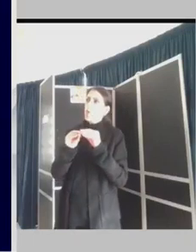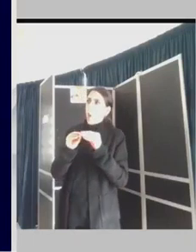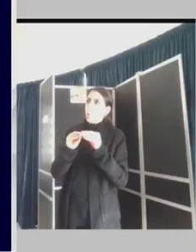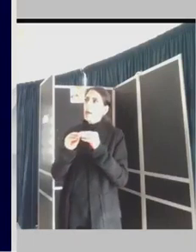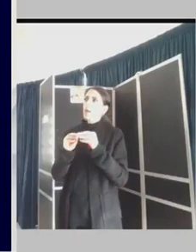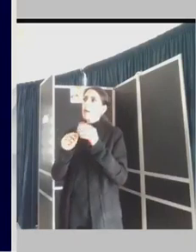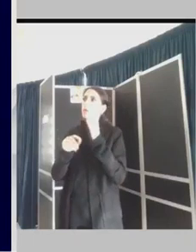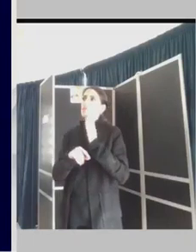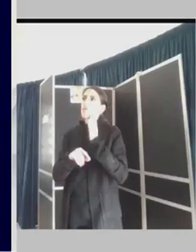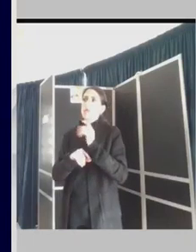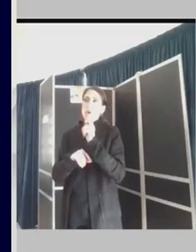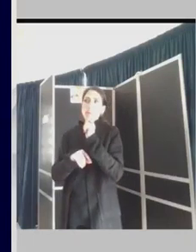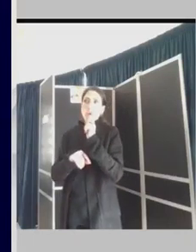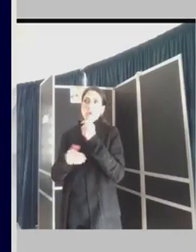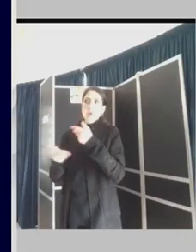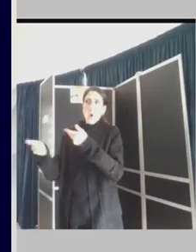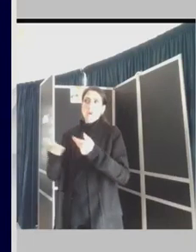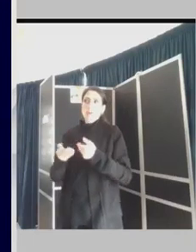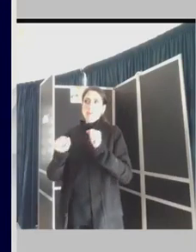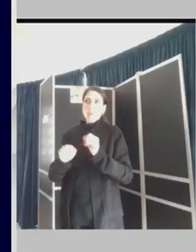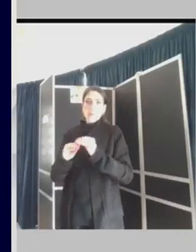parlare.